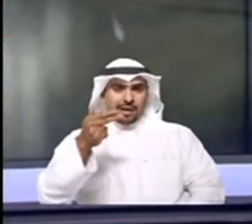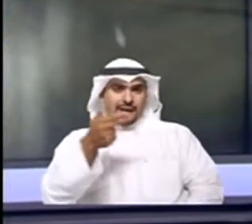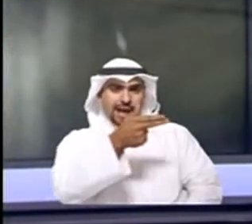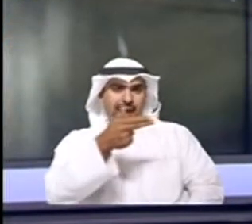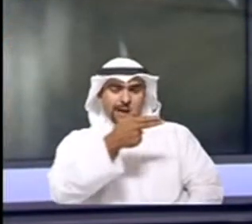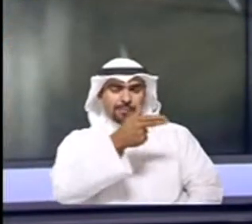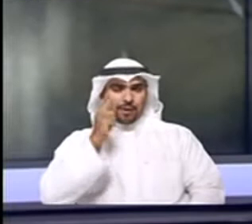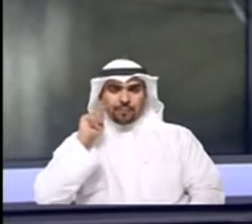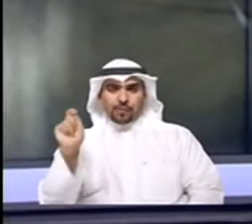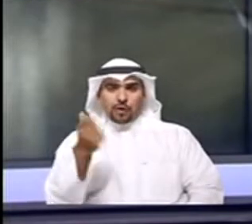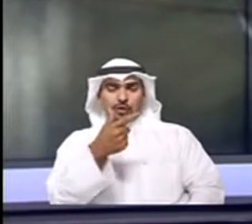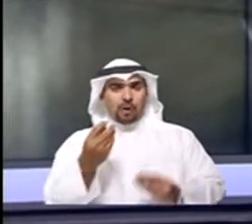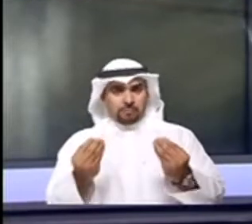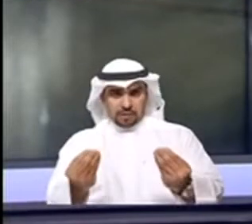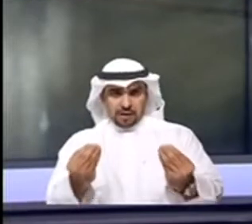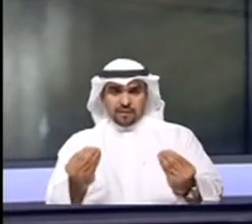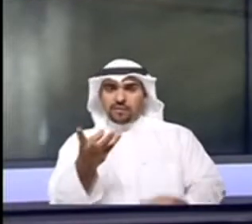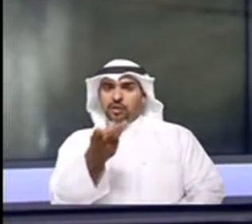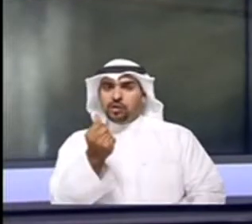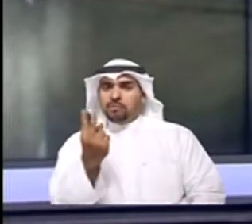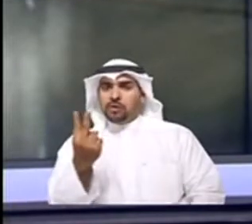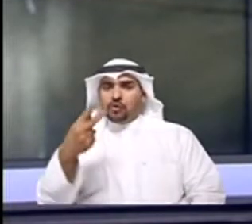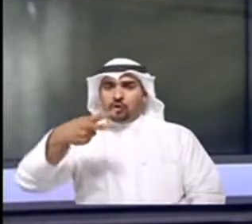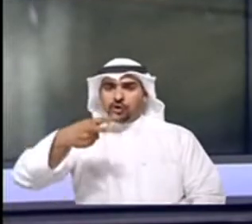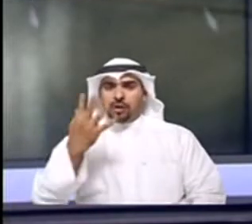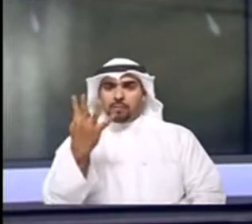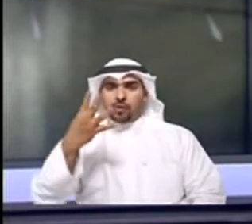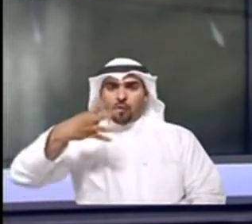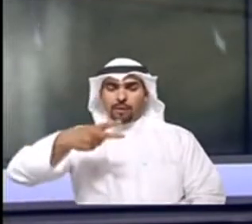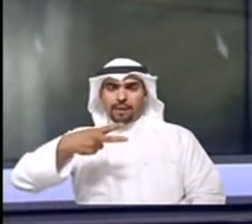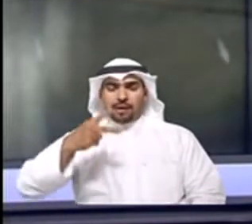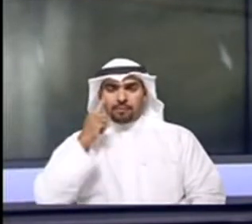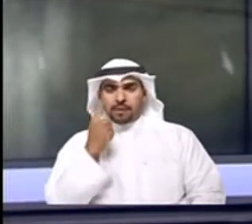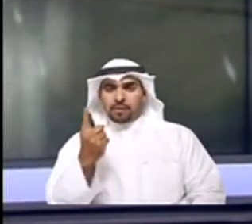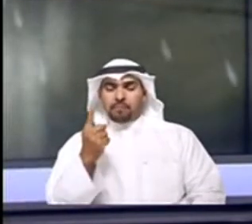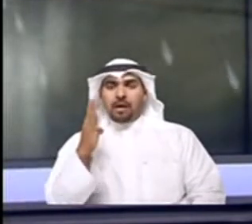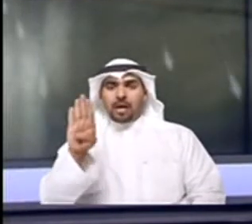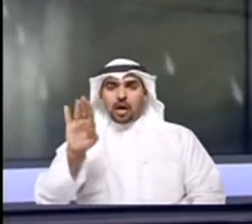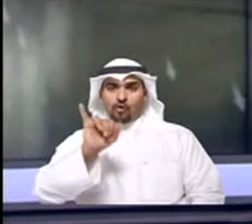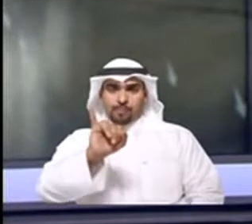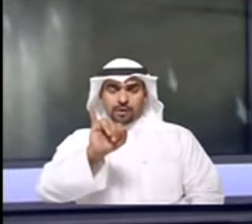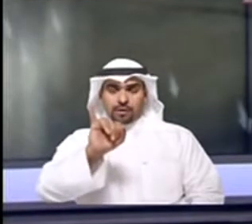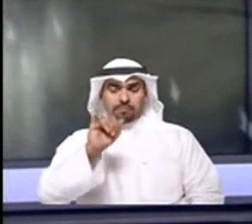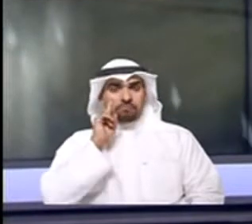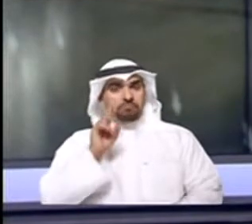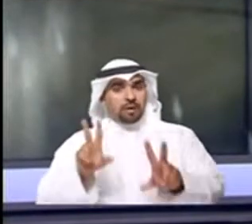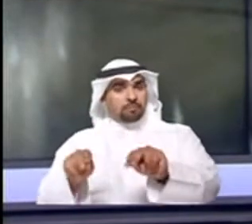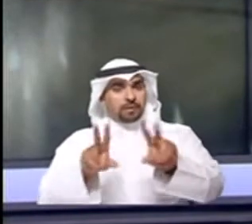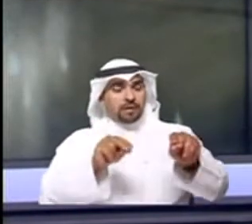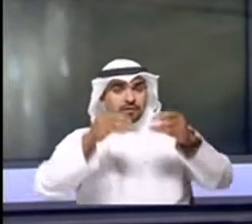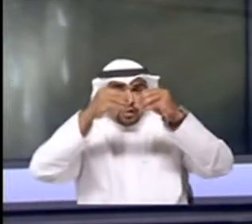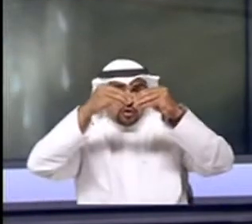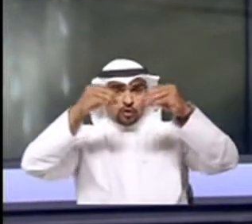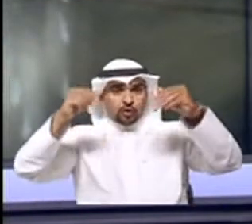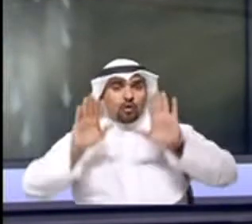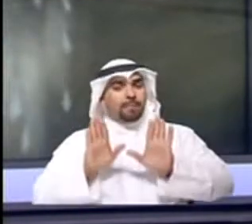السرعة، تقريبا سرعتها راح تتراوح ما بين 20 إلى 45 كيلومتر في الساعة. فرص الغبار لا تزال قائمة على المناطق الصحراوية والمكشوفة،